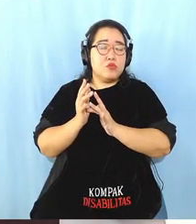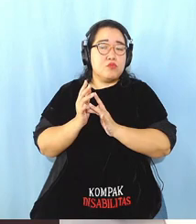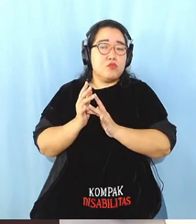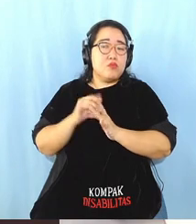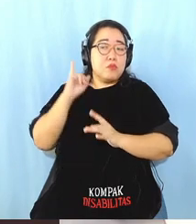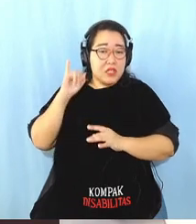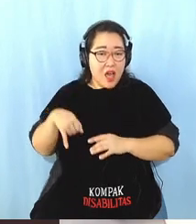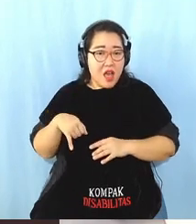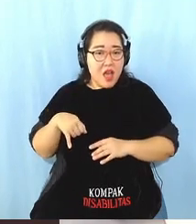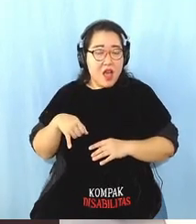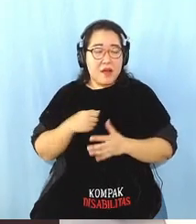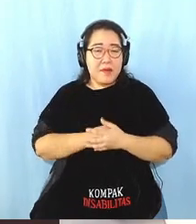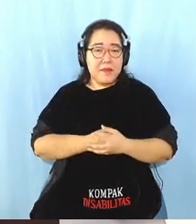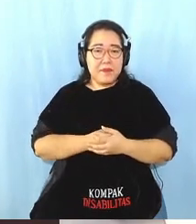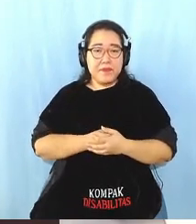Bukan juga karena